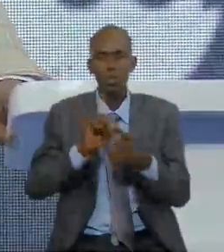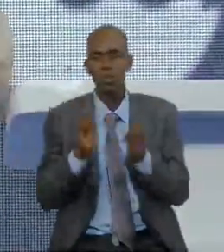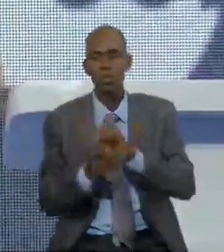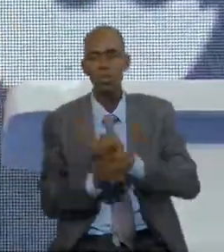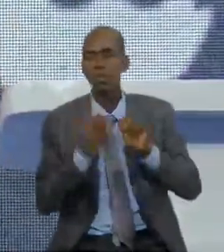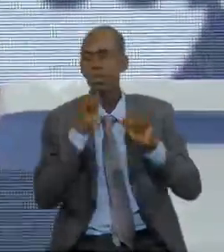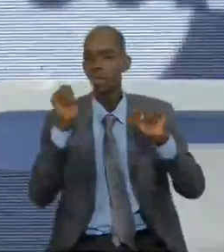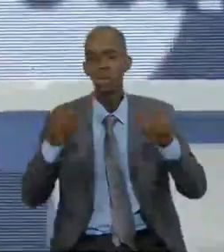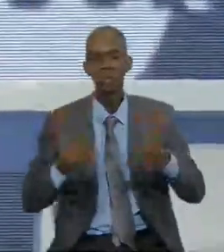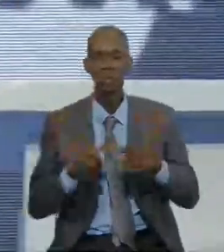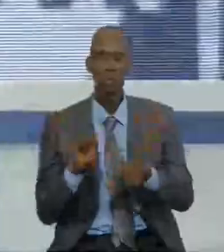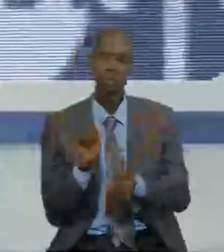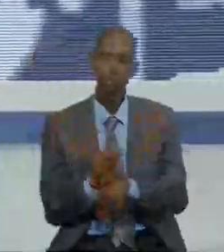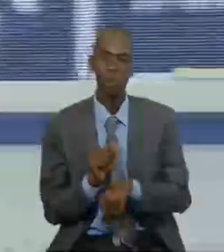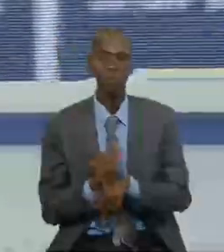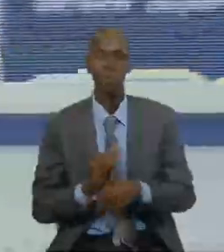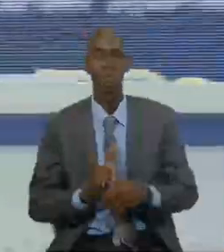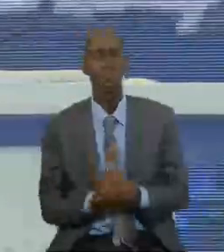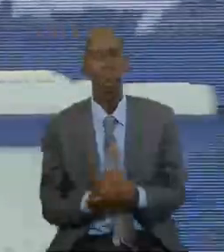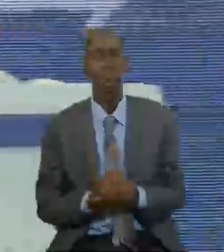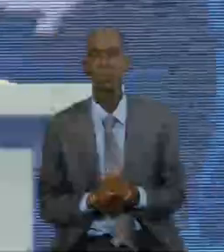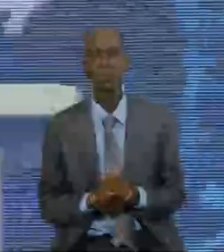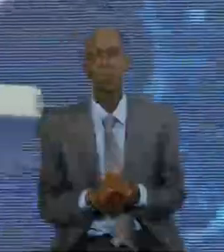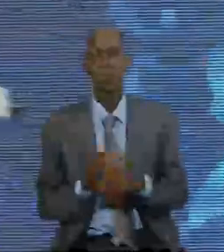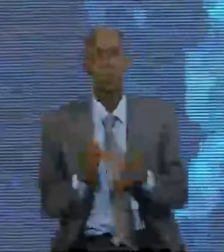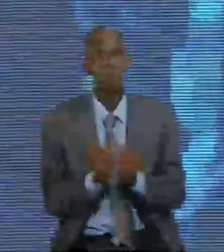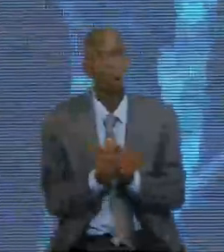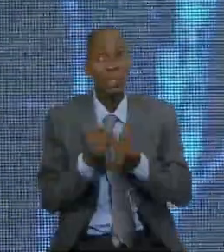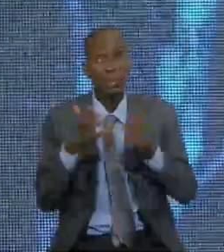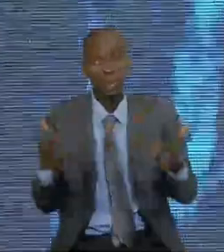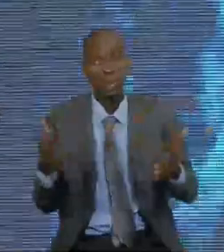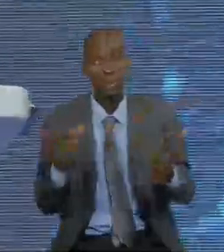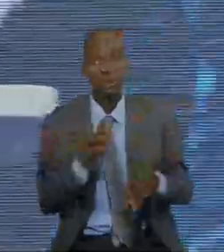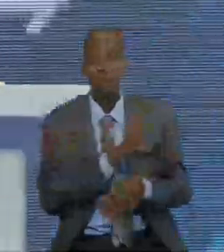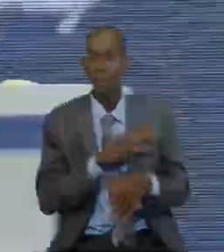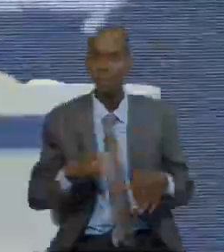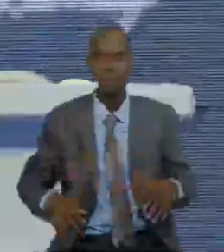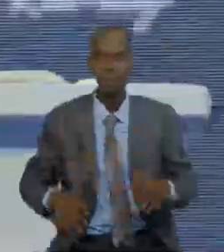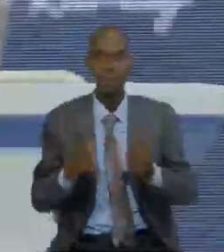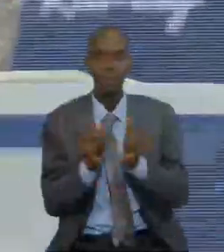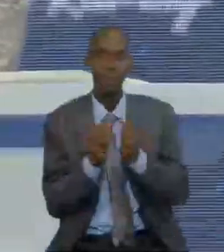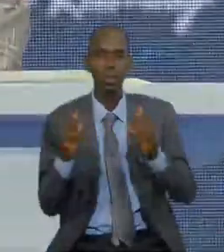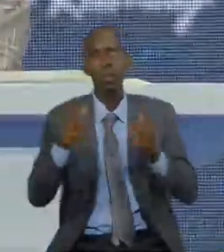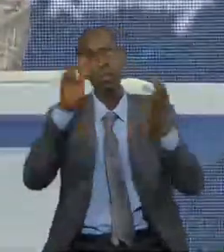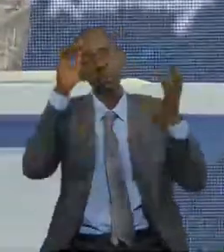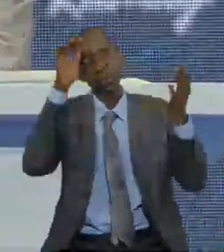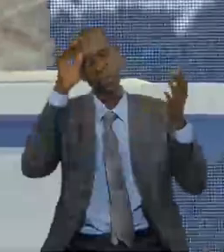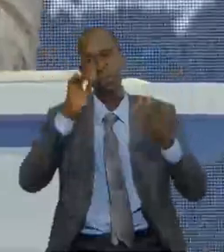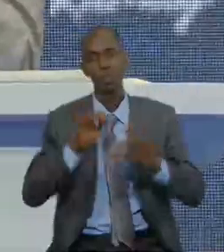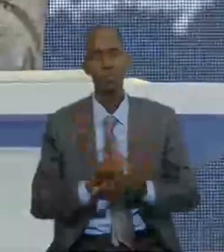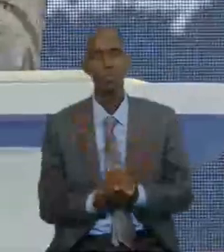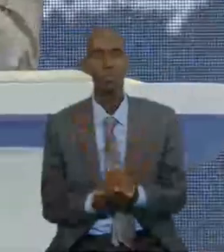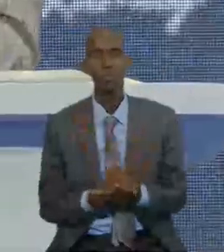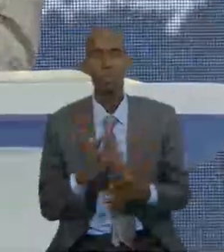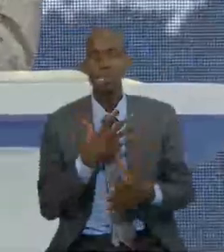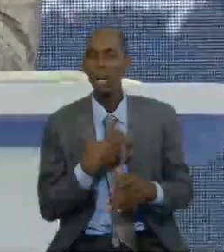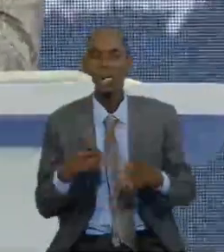que tu prenais n'avait aucune force qui tenait sans Christ sans